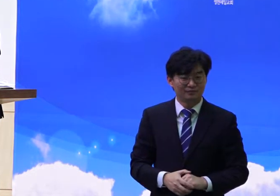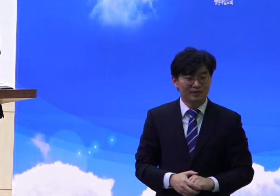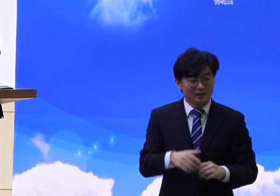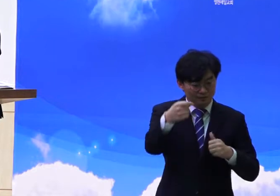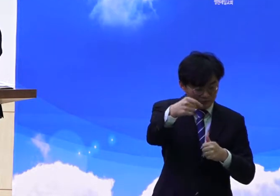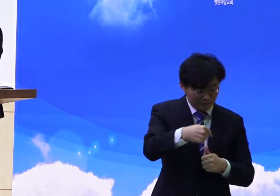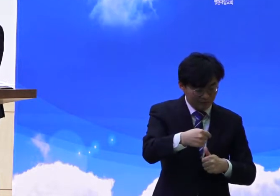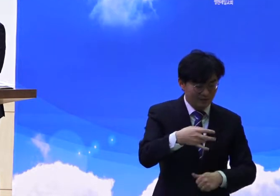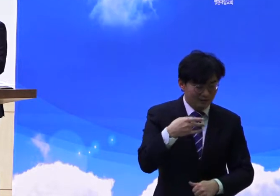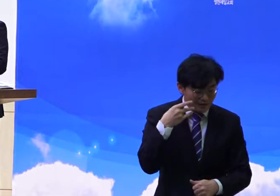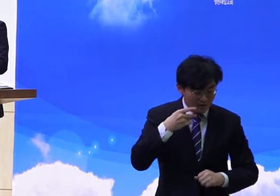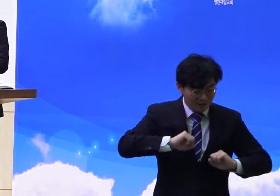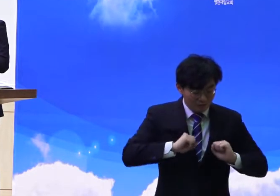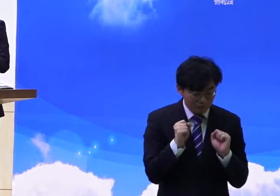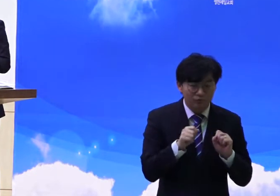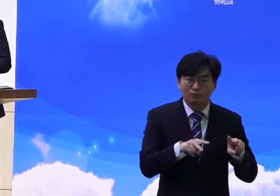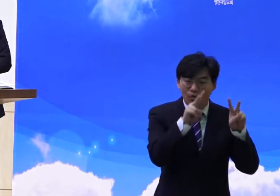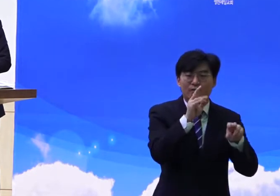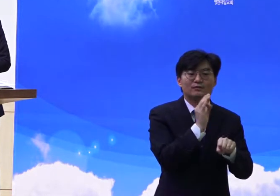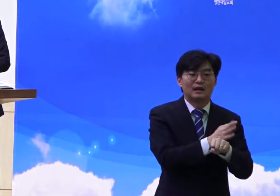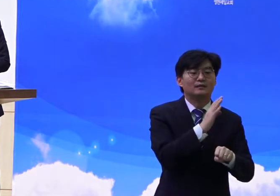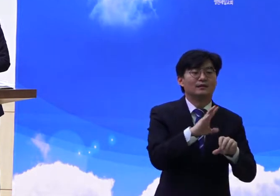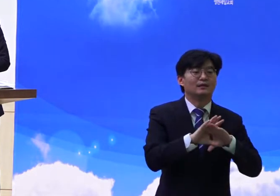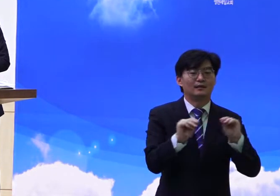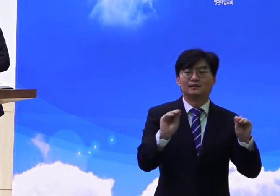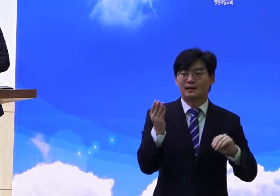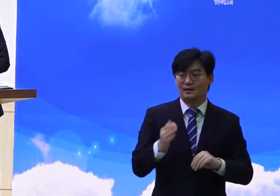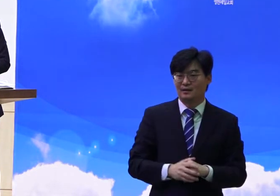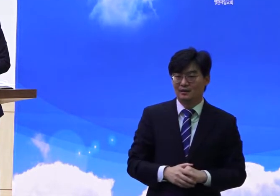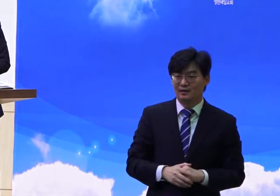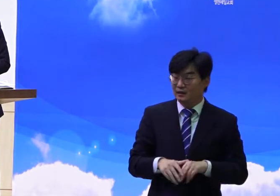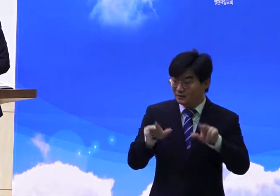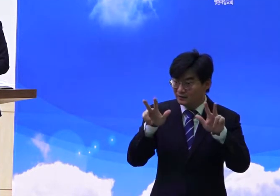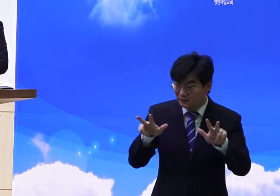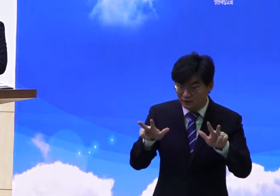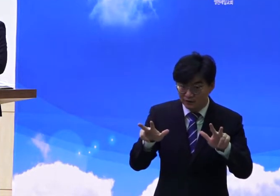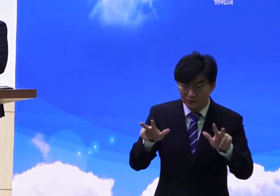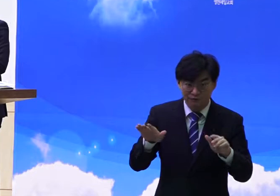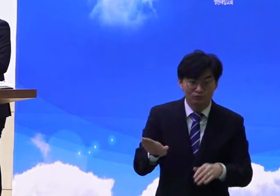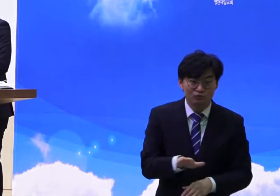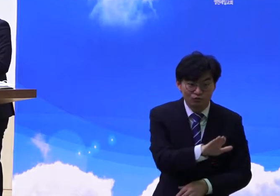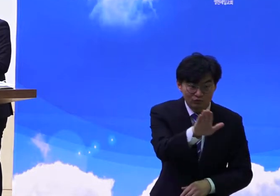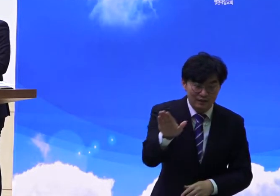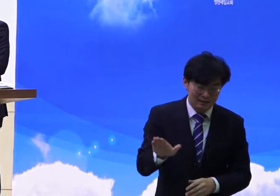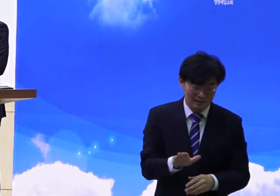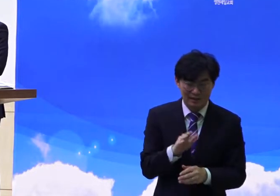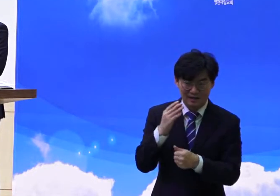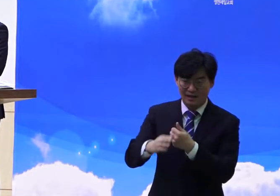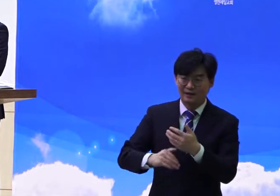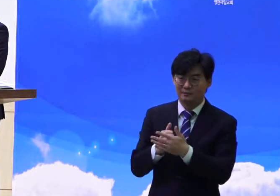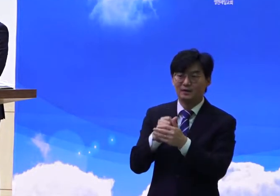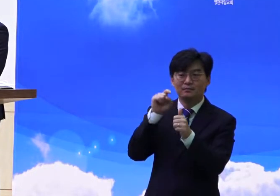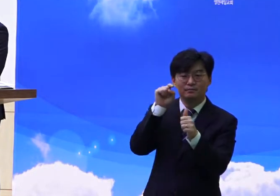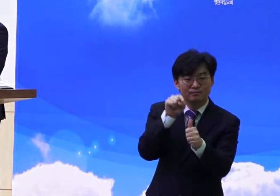시대, 복잡한 이 시대를 살고 있는 우리에게 하나님께서 요구하시는 것이 바로 이 단순한 믿음입니다.